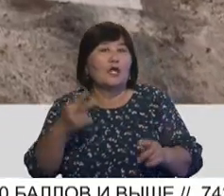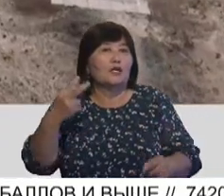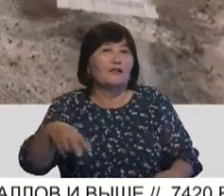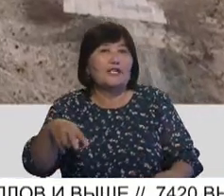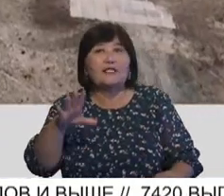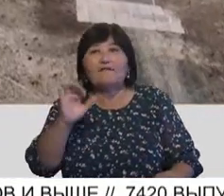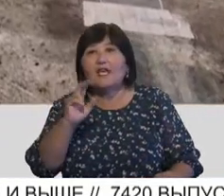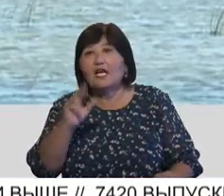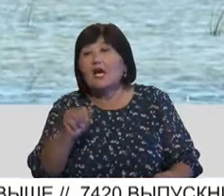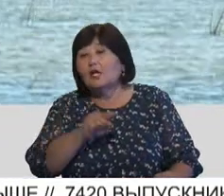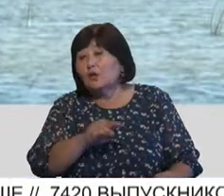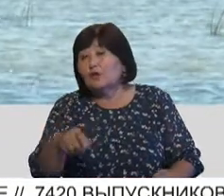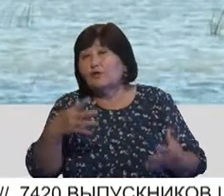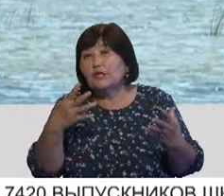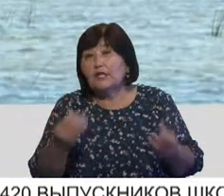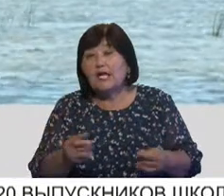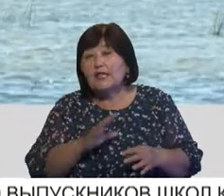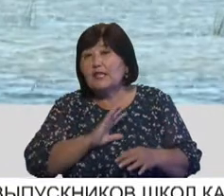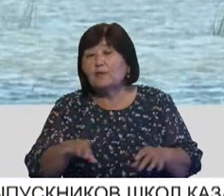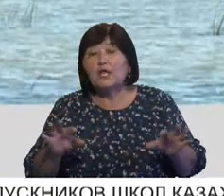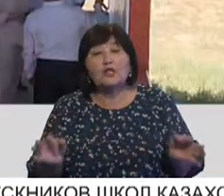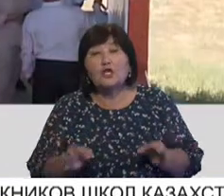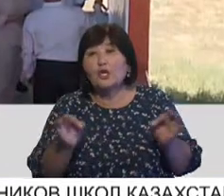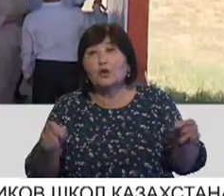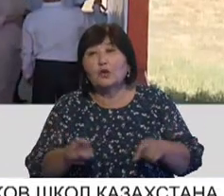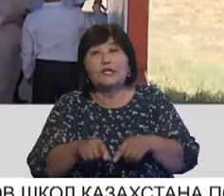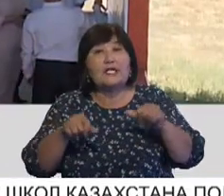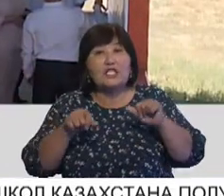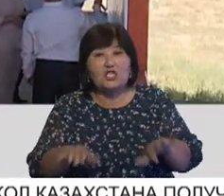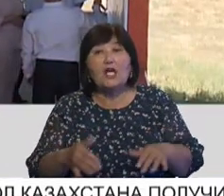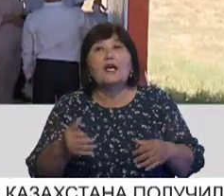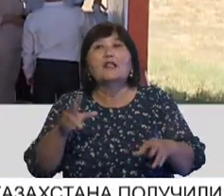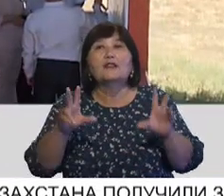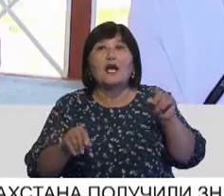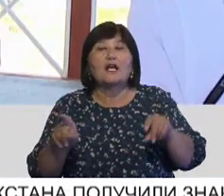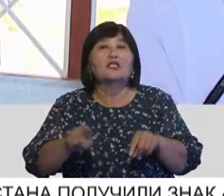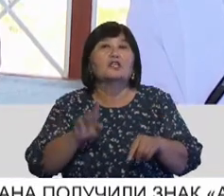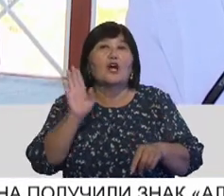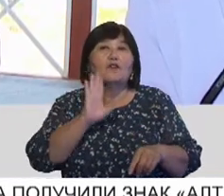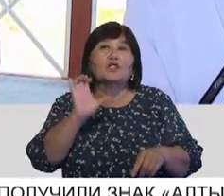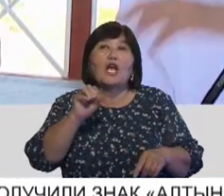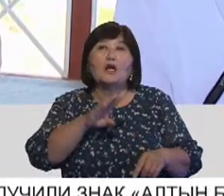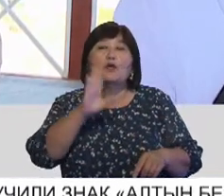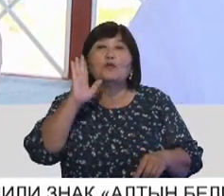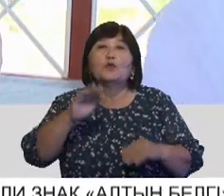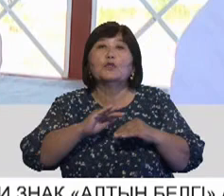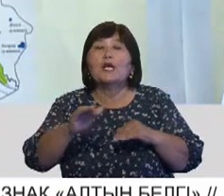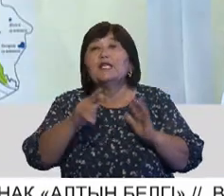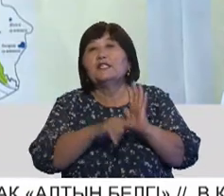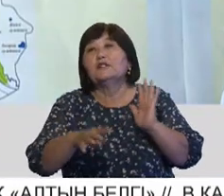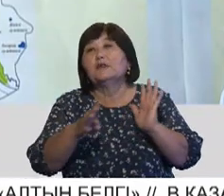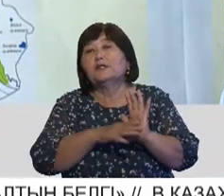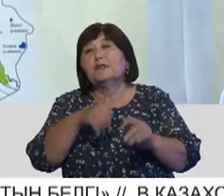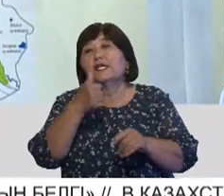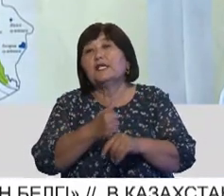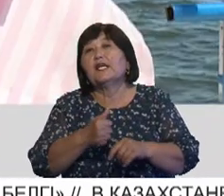20 века. Но до сегодняшнего дня не было какого-то выверенного решения. Надежда на водный саммит, который пройдет на полях 79-й